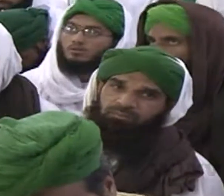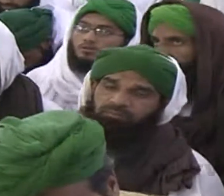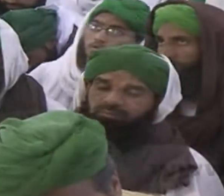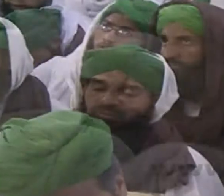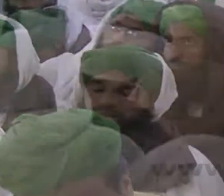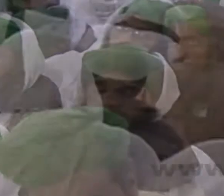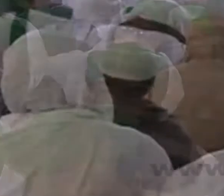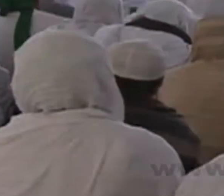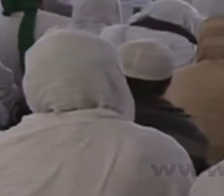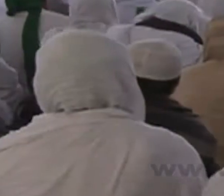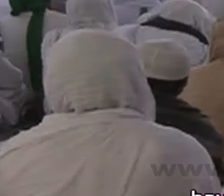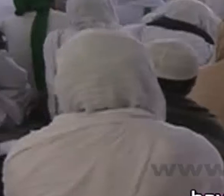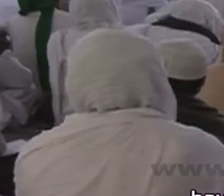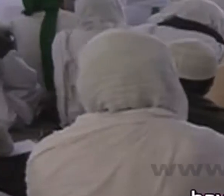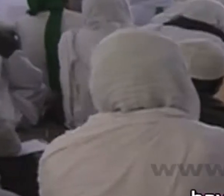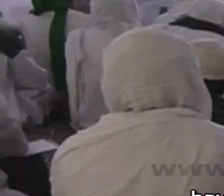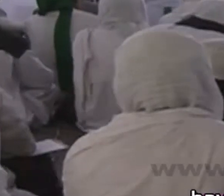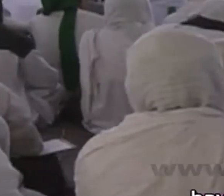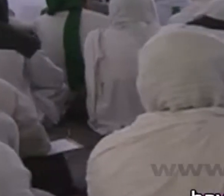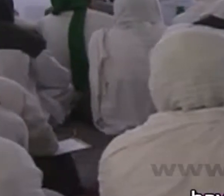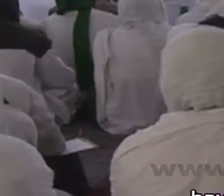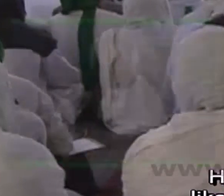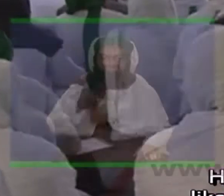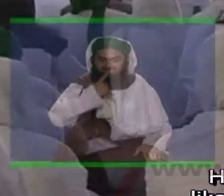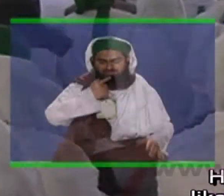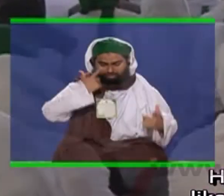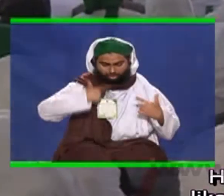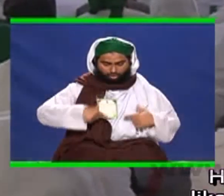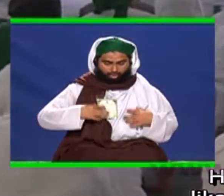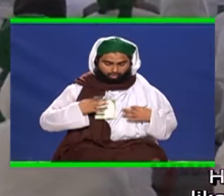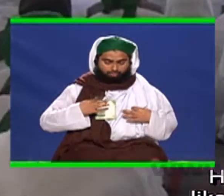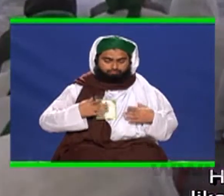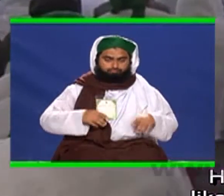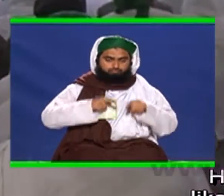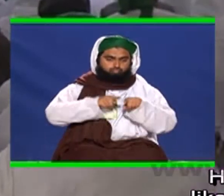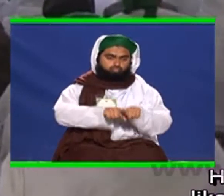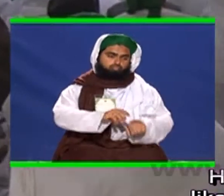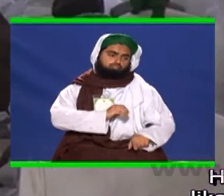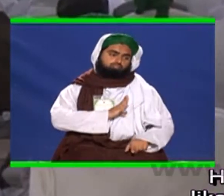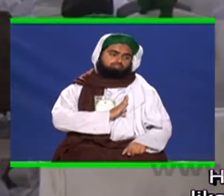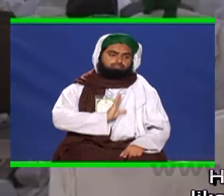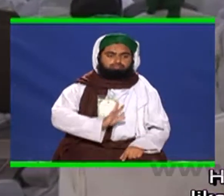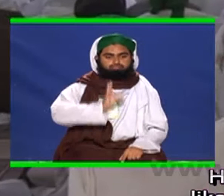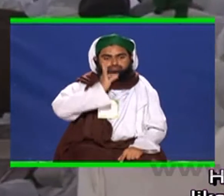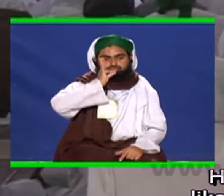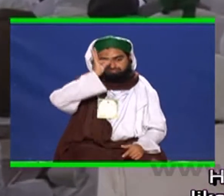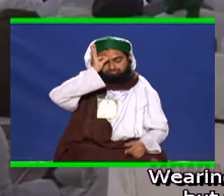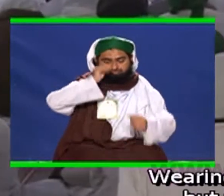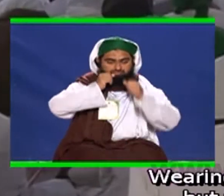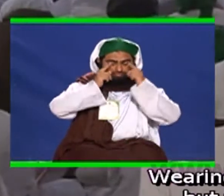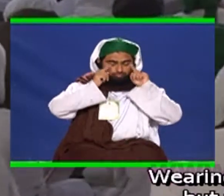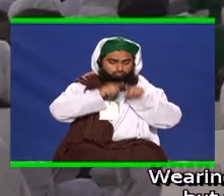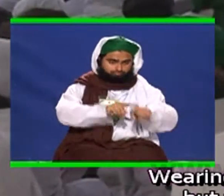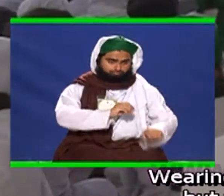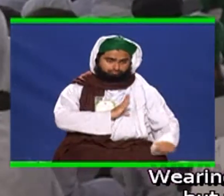तो आप लोगों को याद बहुत कम रहता है, ये शिकायत तो मुझे आपसे रहेगी। सफेद लिबास सरकार मदीना सल्लल्लाहु अलैहि वसल्लम को बहुत पसंद।